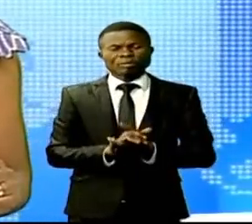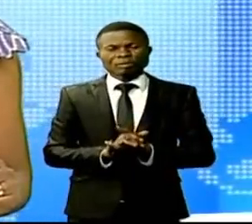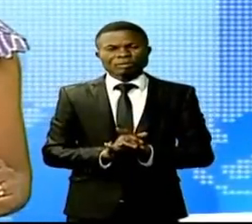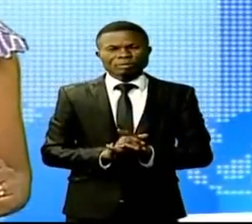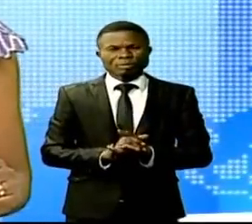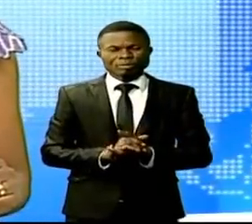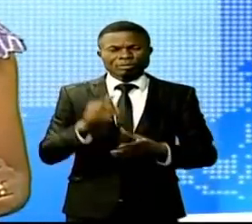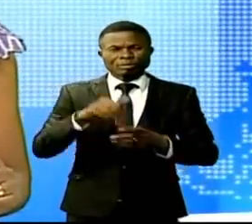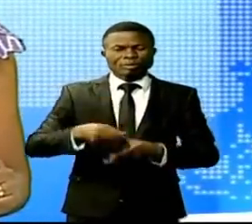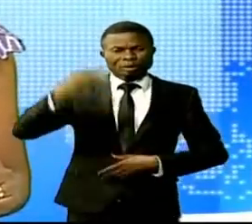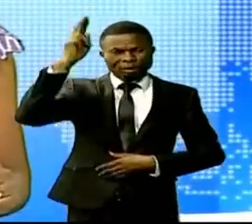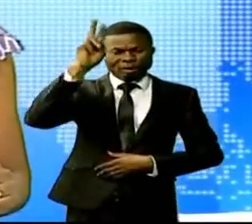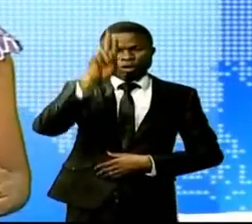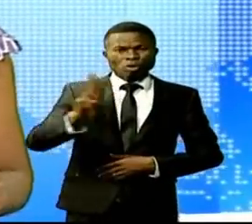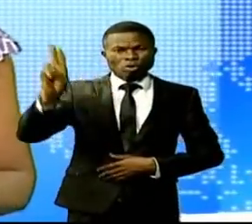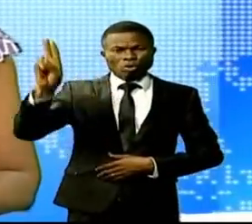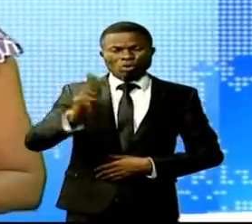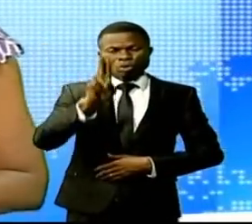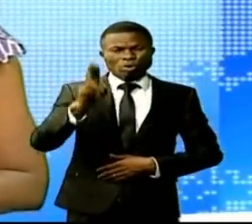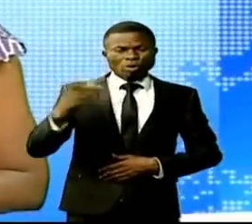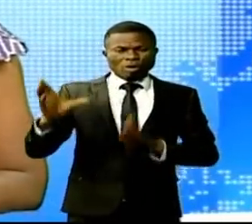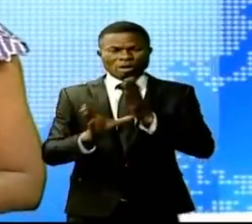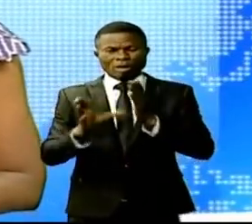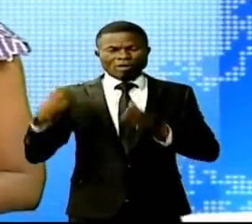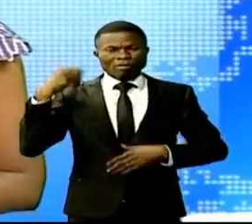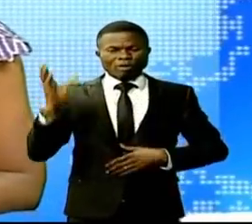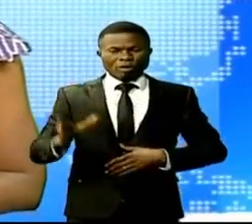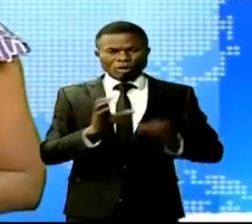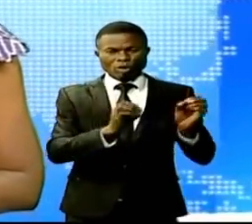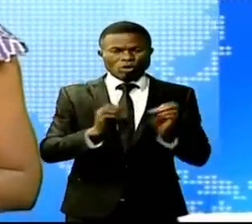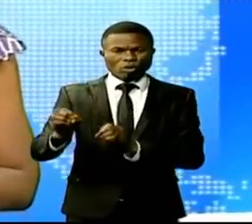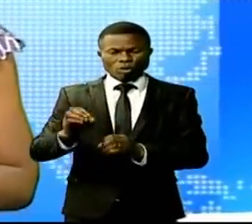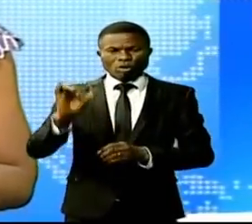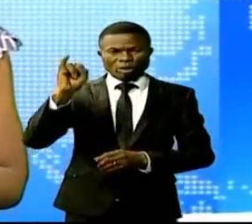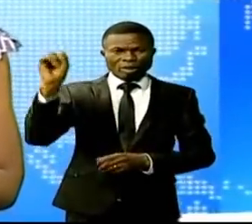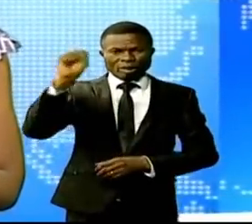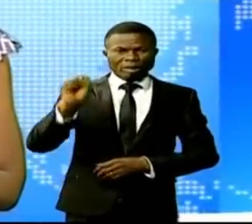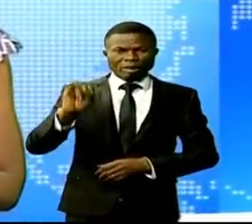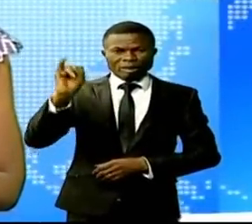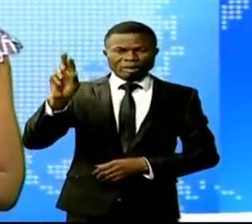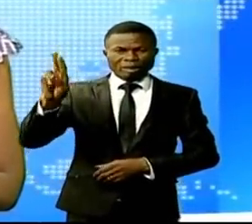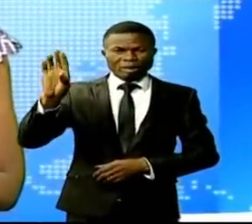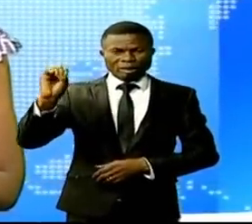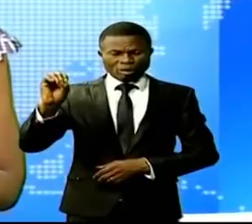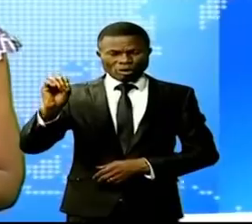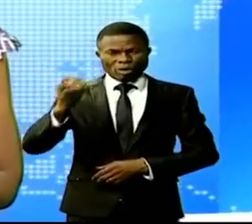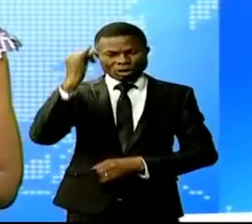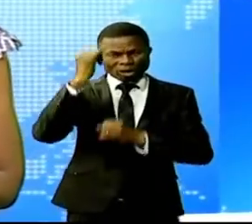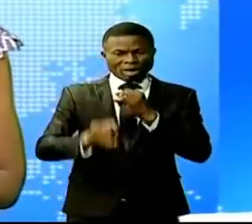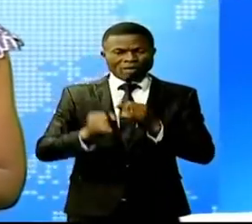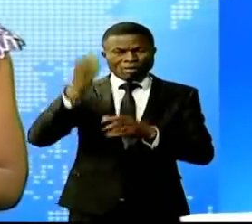Et dans le Haut-Suélé, le vice-gouverneur a présidé à Isiro la cérémonie de clôture de la conférence